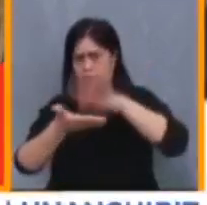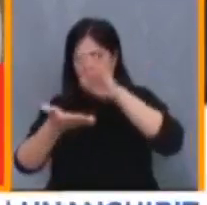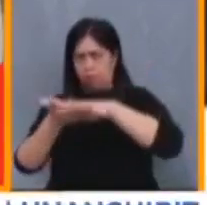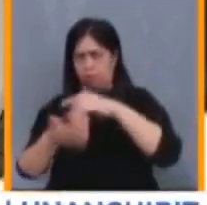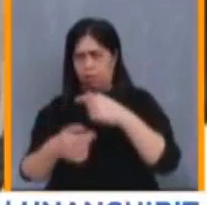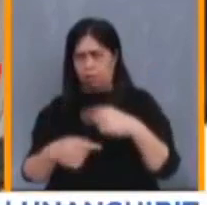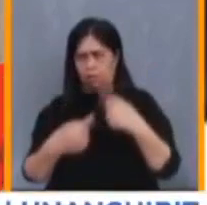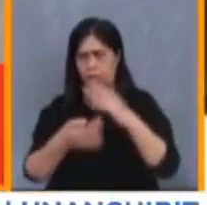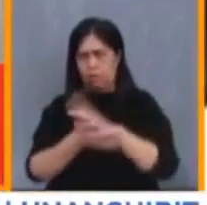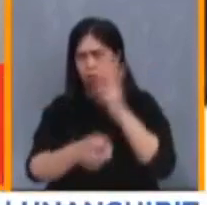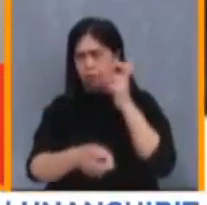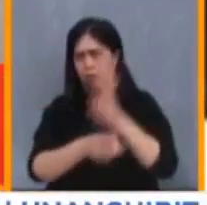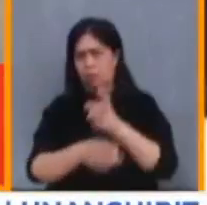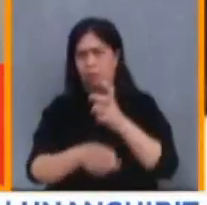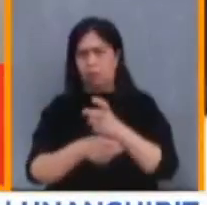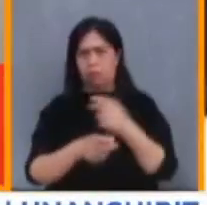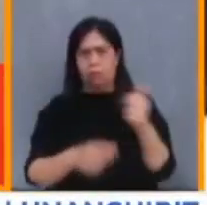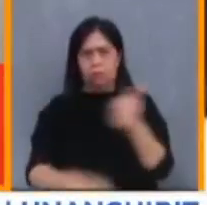Ang hirap ng biyahe namin ngayon.